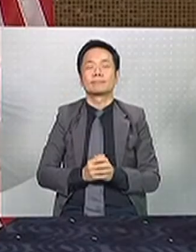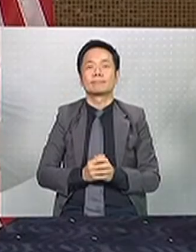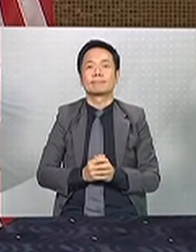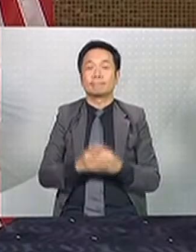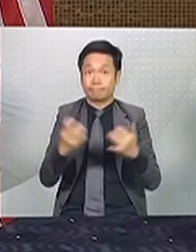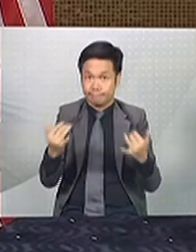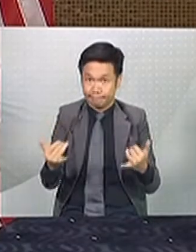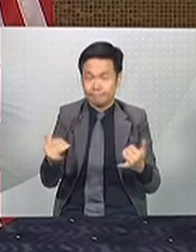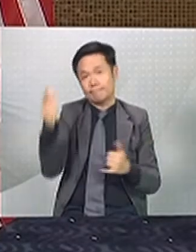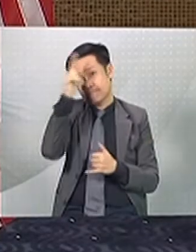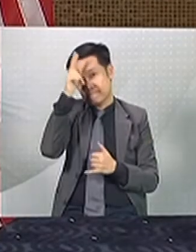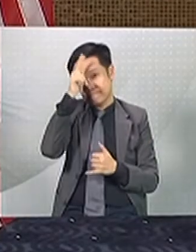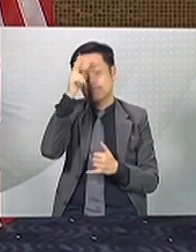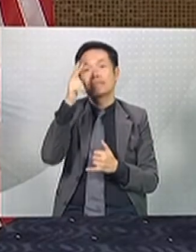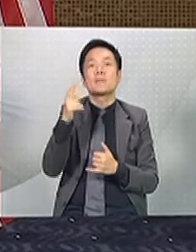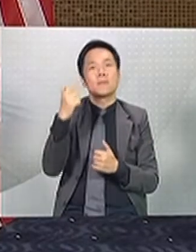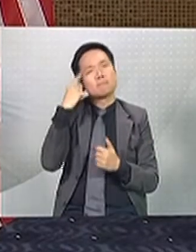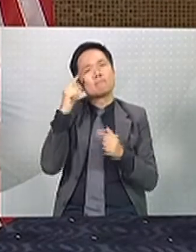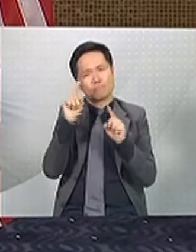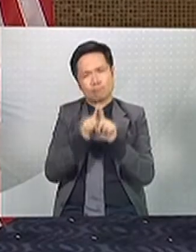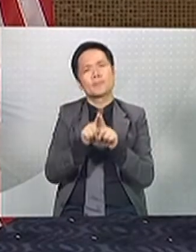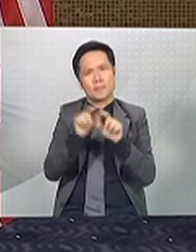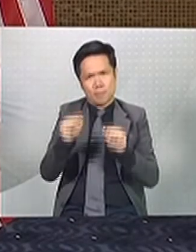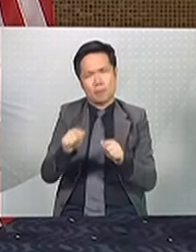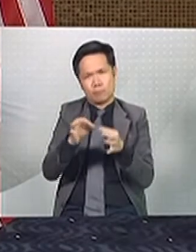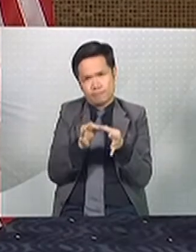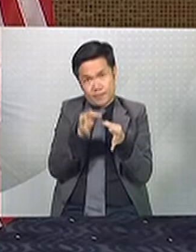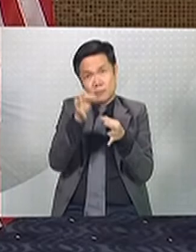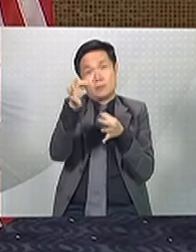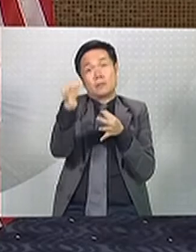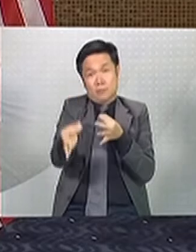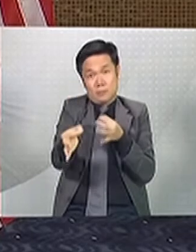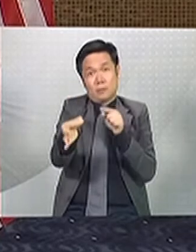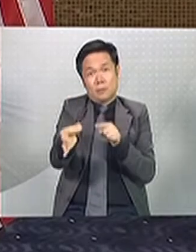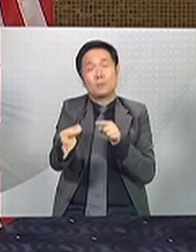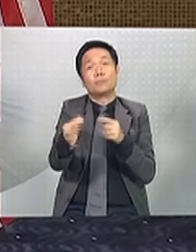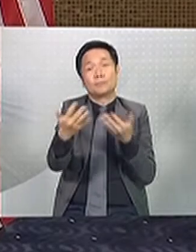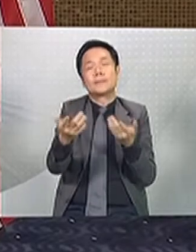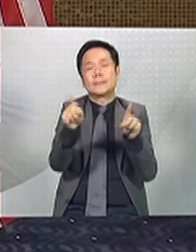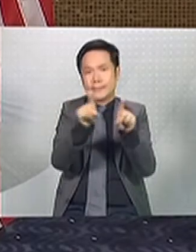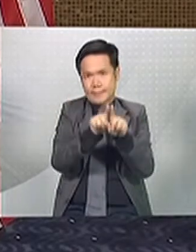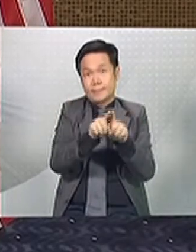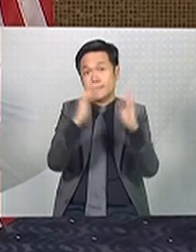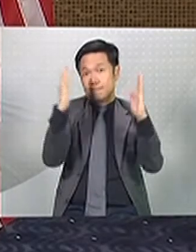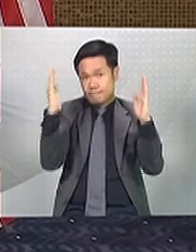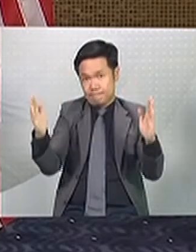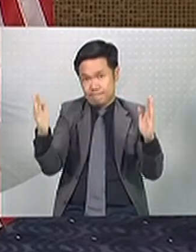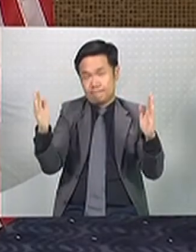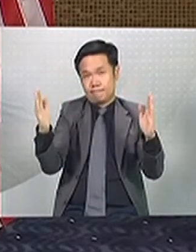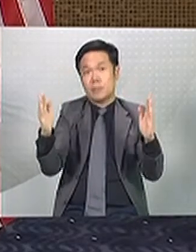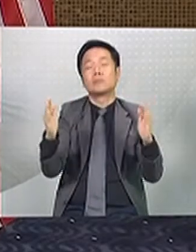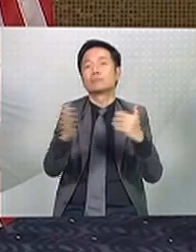Kini kerajaan bersetuju memberikan penangguhan bayaran balik pinjaman untuk tempoh yang sama kepada